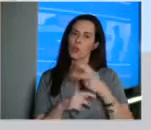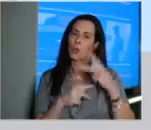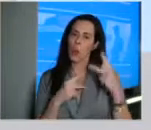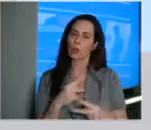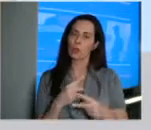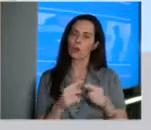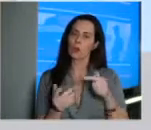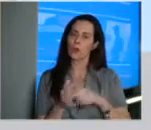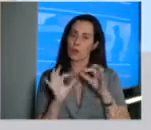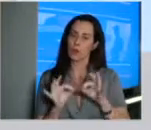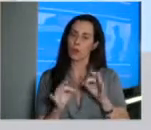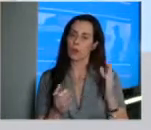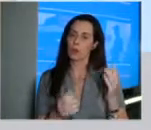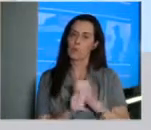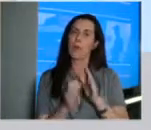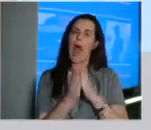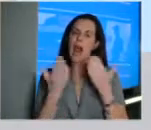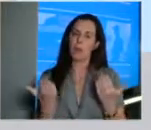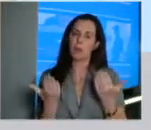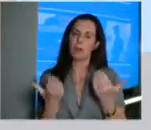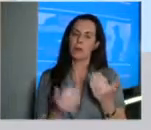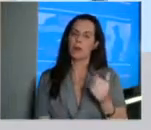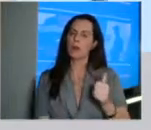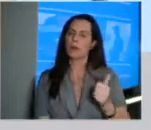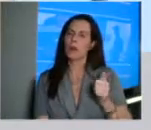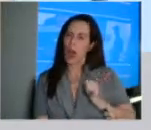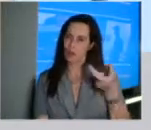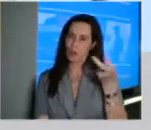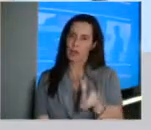שהוא בעצם, אנחנו מכינים אלבום לחלל צה"ל